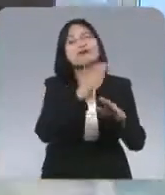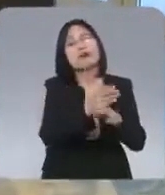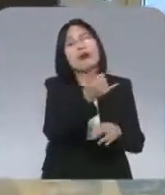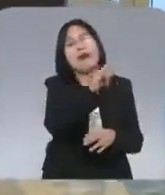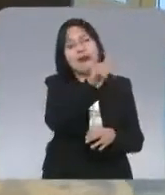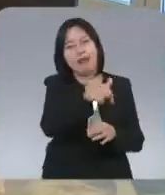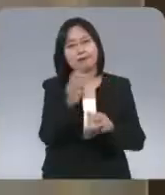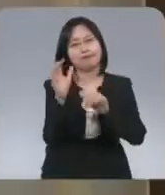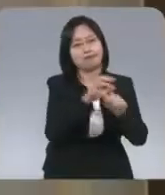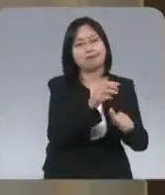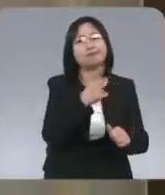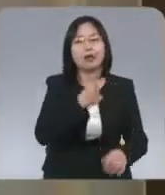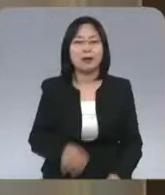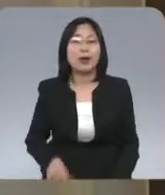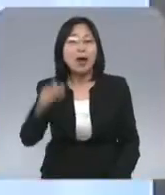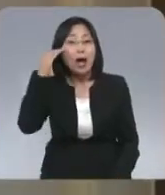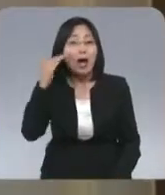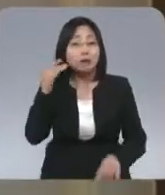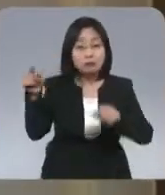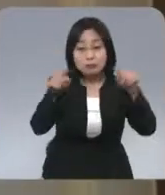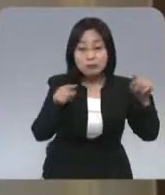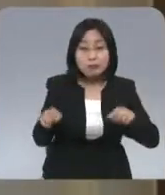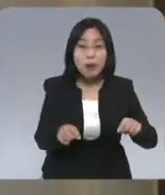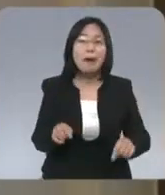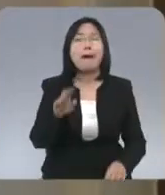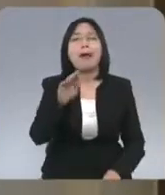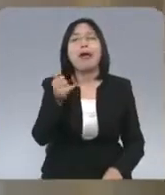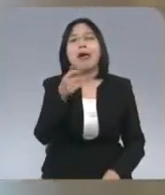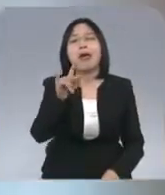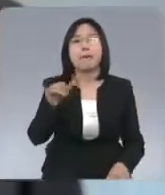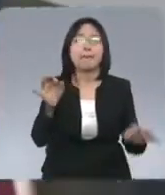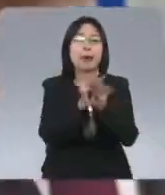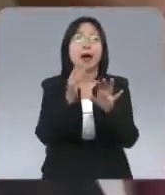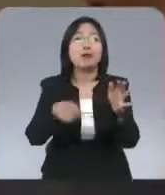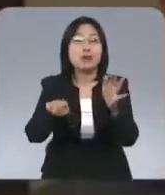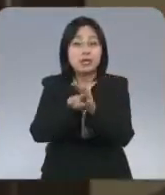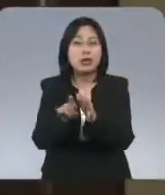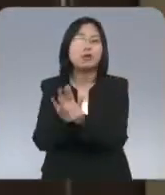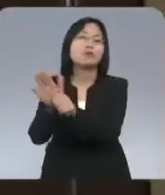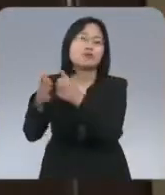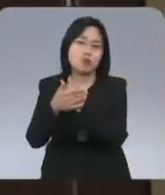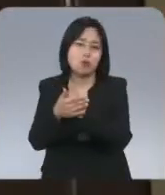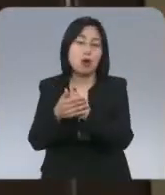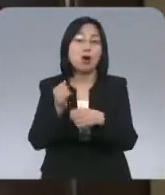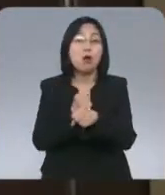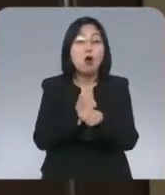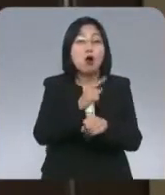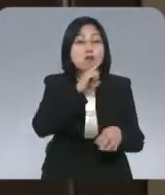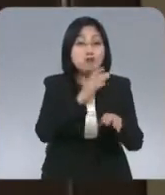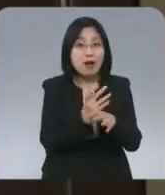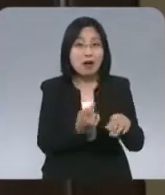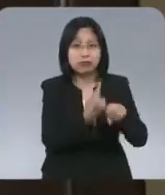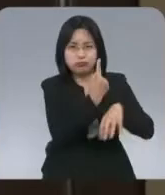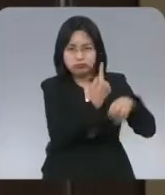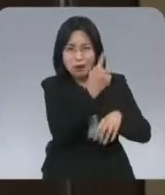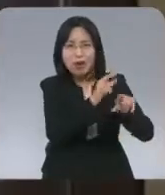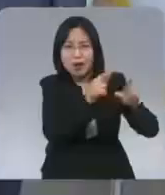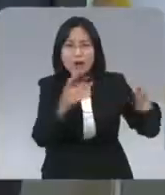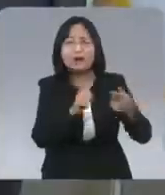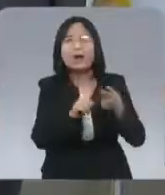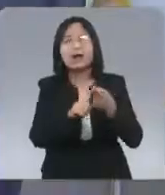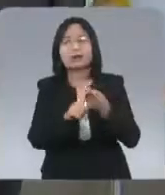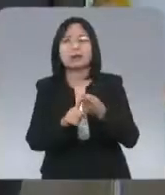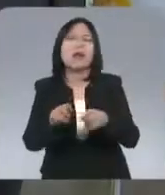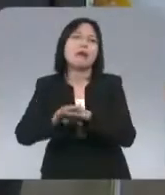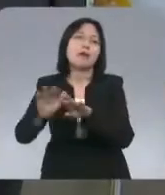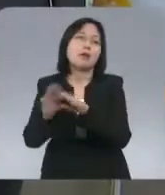gespräch zusammengekommen beim ersten trilateralen verteidigungsministertreffen seit zwei jahren und sieben monaten stand